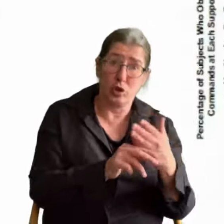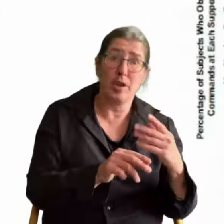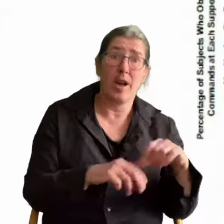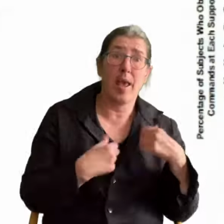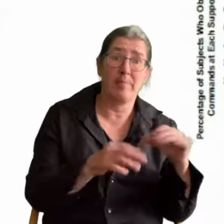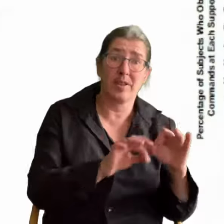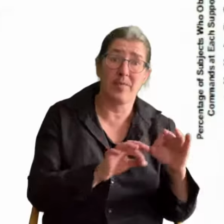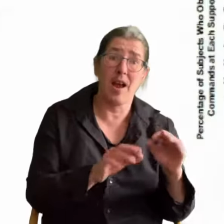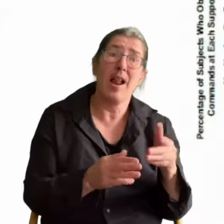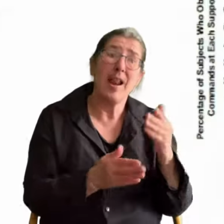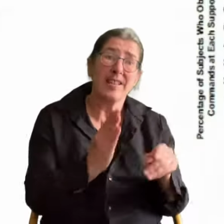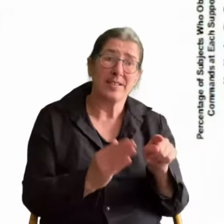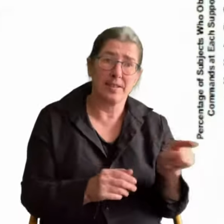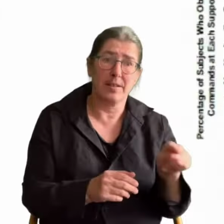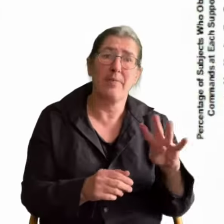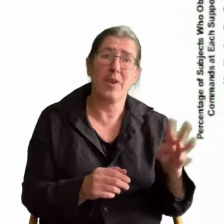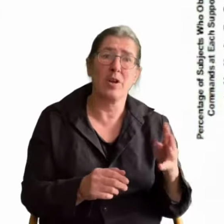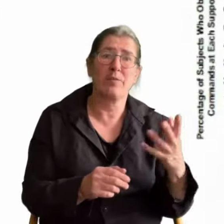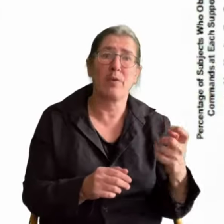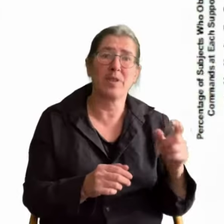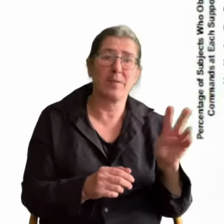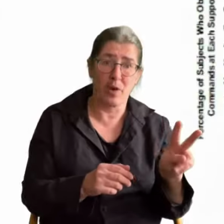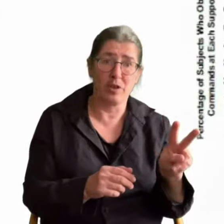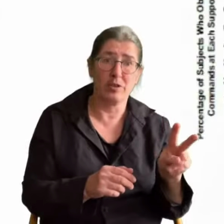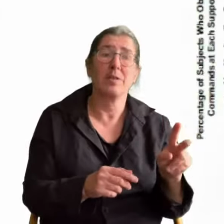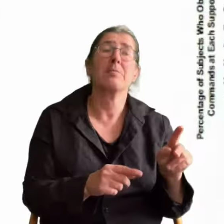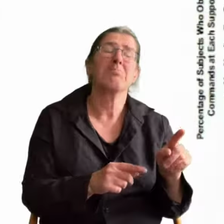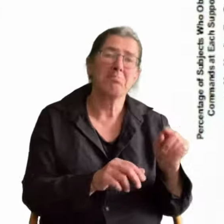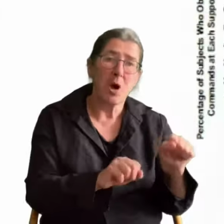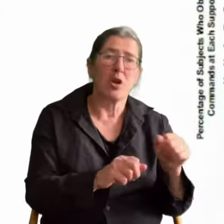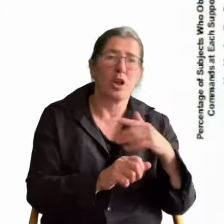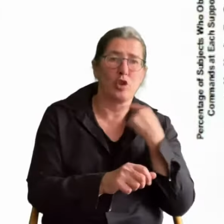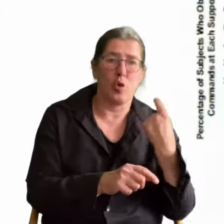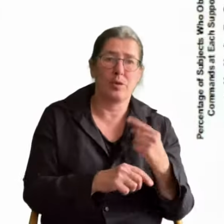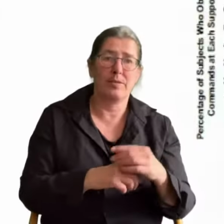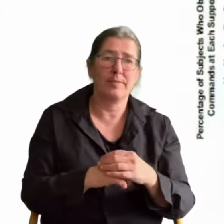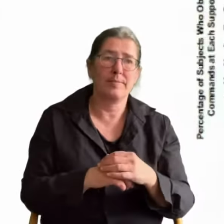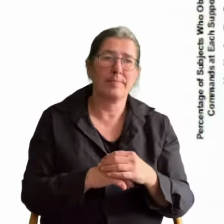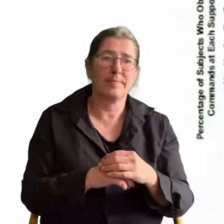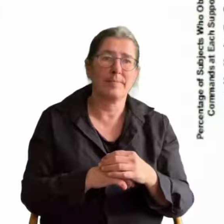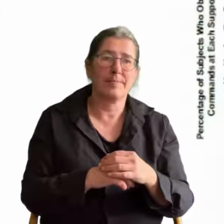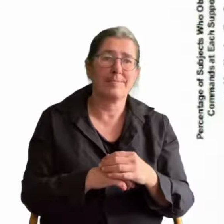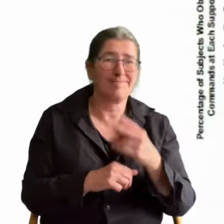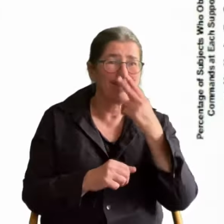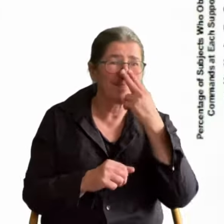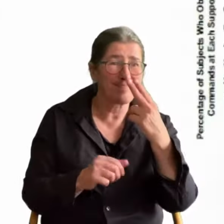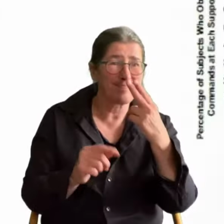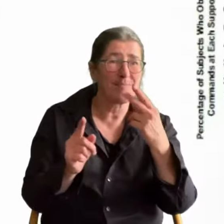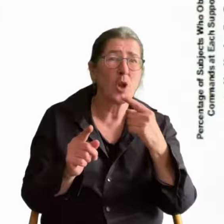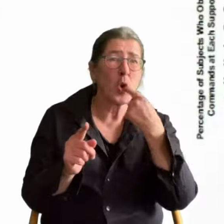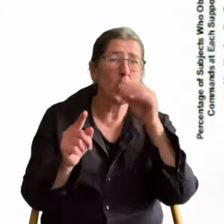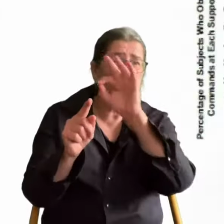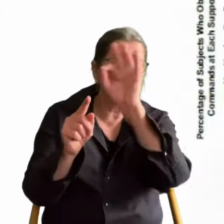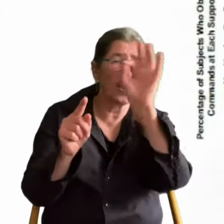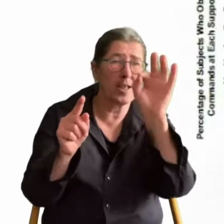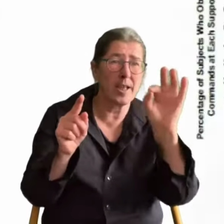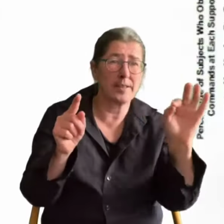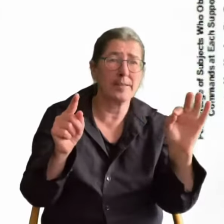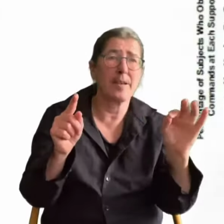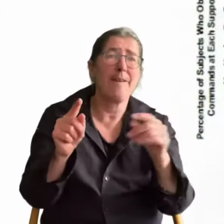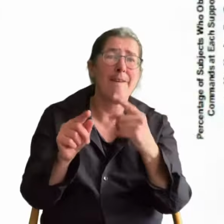was lebensgefahr besteht und hier bei 450 volt der tod eintritt und ihr seht hier bei dieser roten